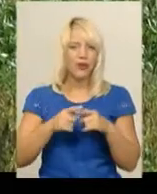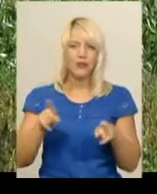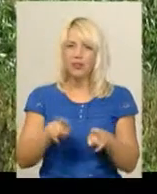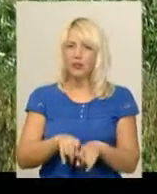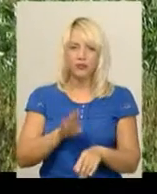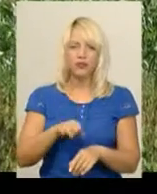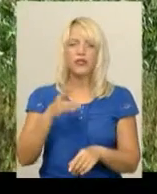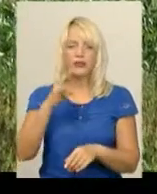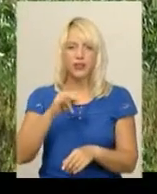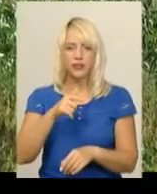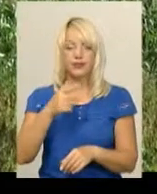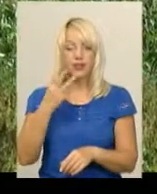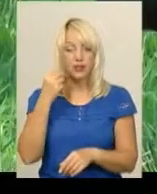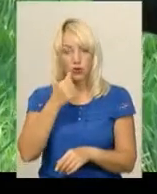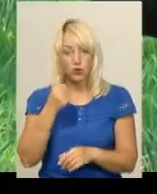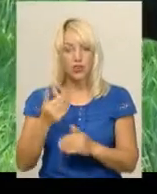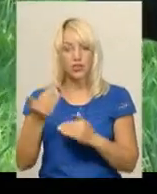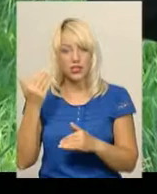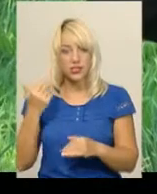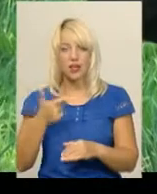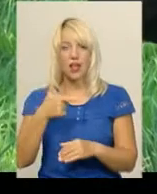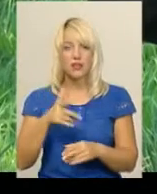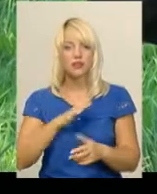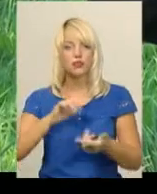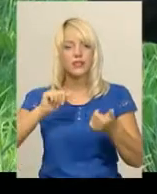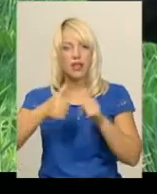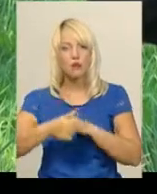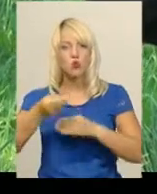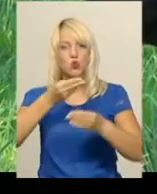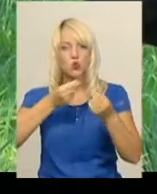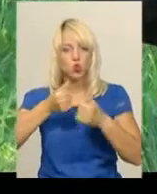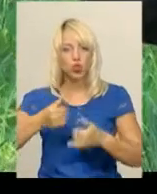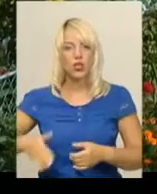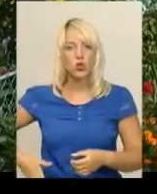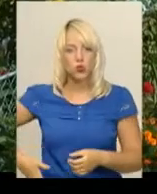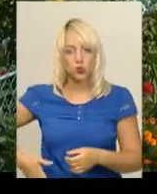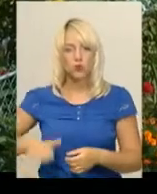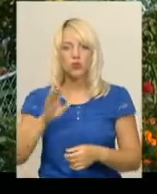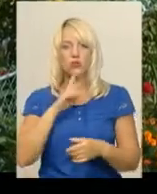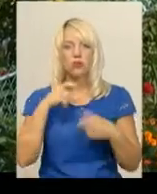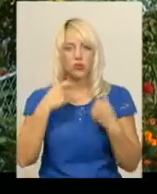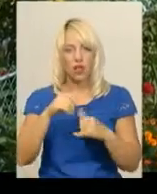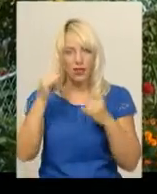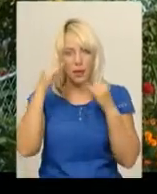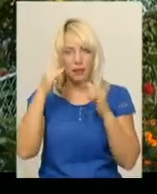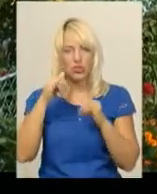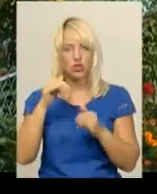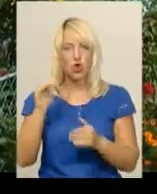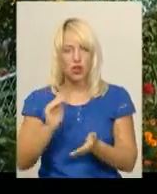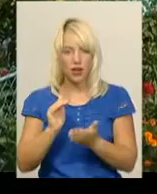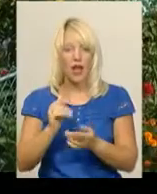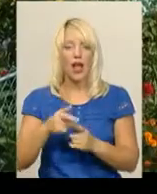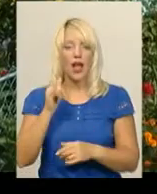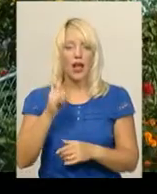Три роки тому Галині замінили один кульшовий суглоп на штучний. Тоді жінка продала бичка. Я не могла дуже ходити на